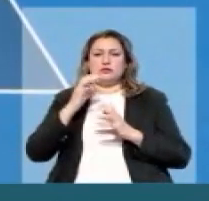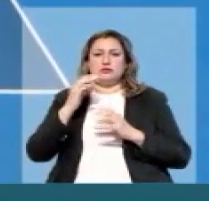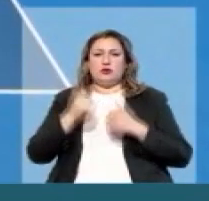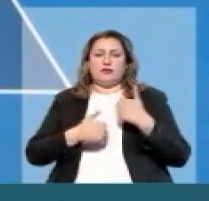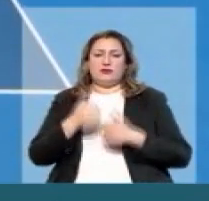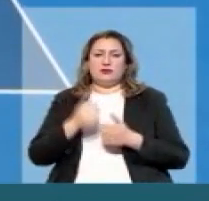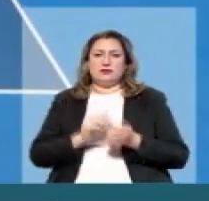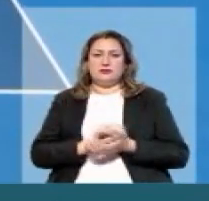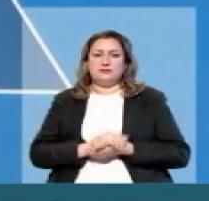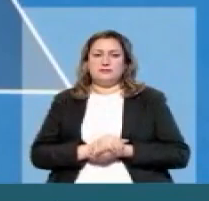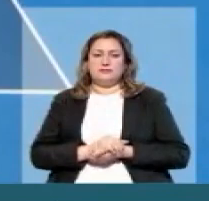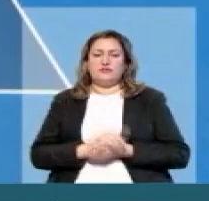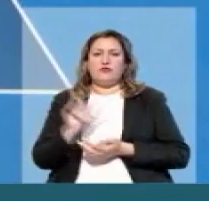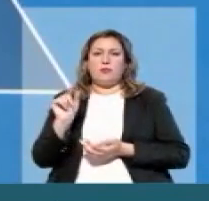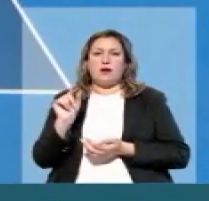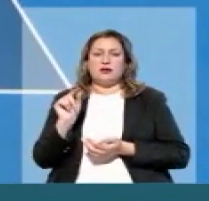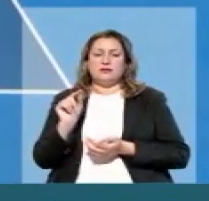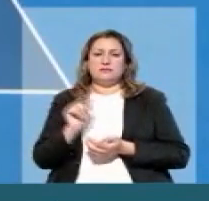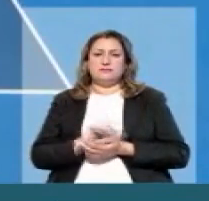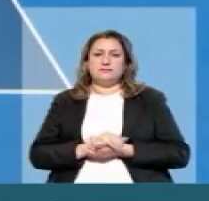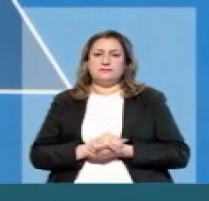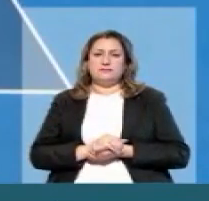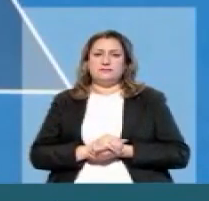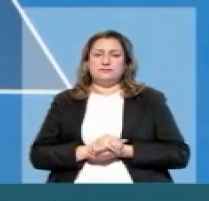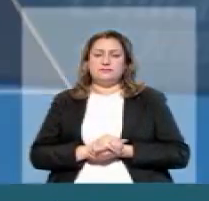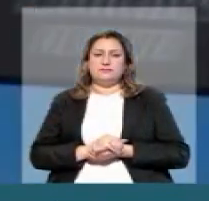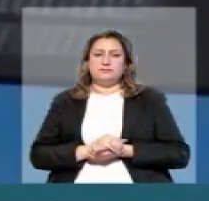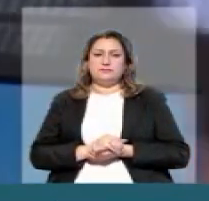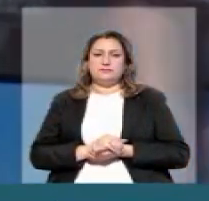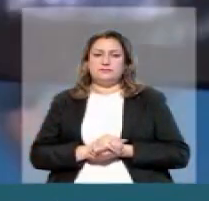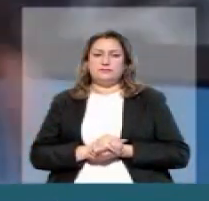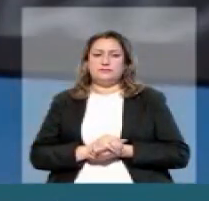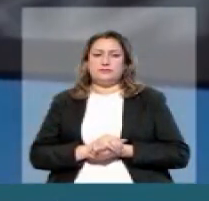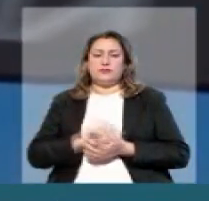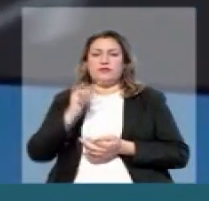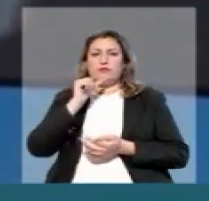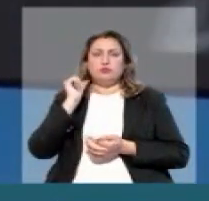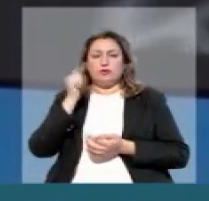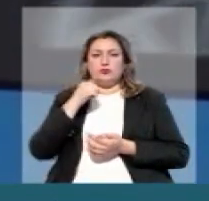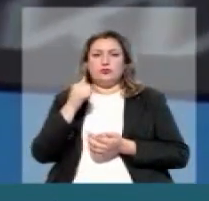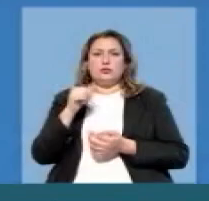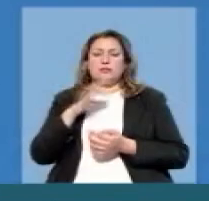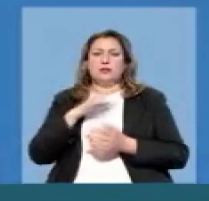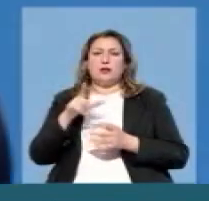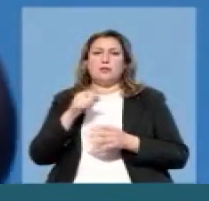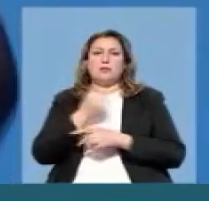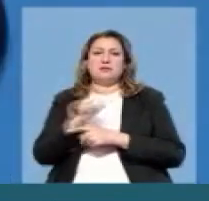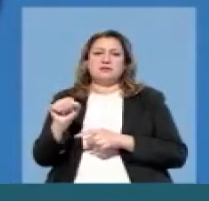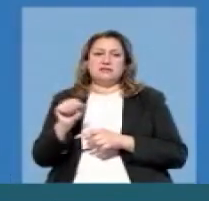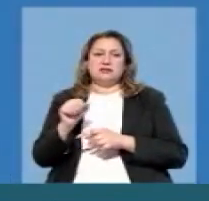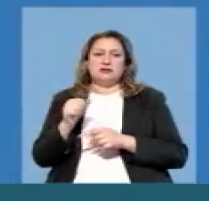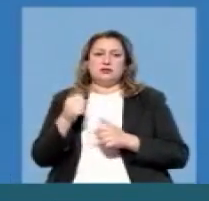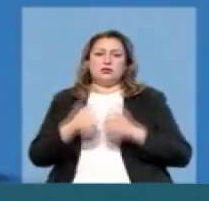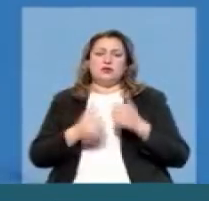WTA жарысының чемпион атанды. Өткен жылы Гданьск қаласында үздік шықса, биыл жыл басында Сиднейде WTA 500